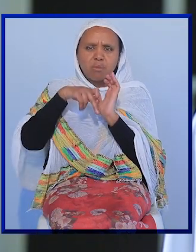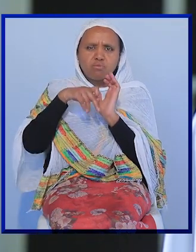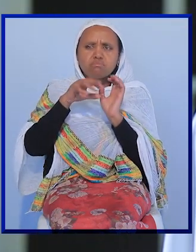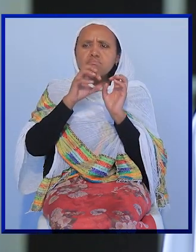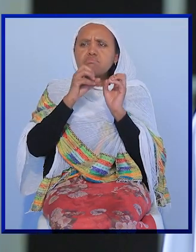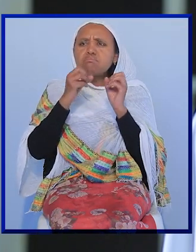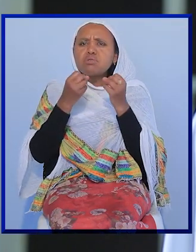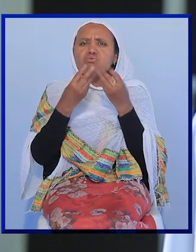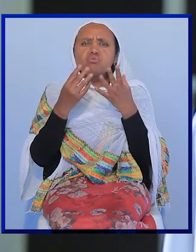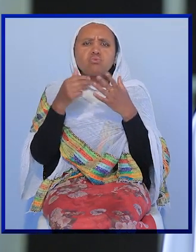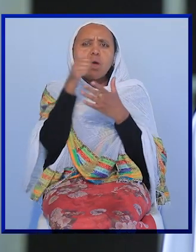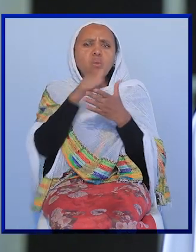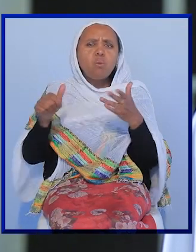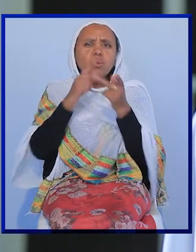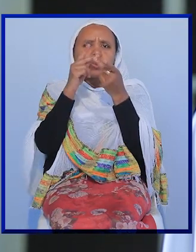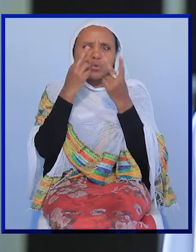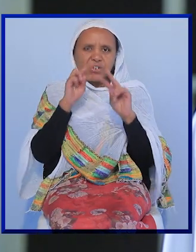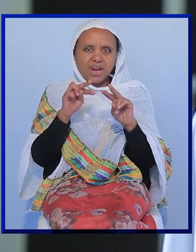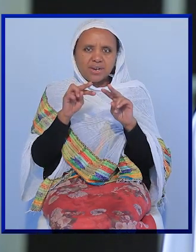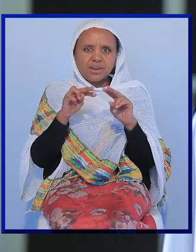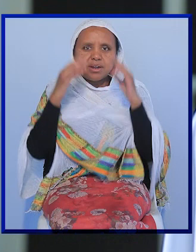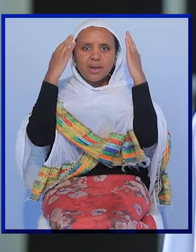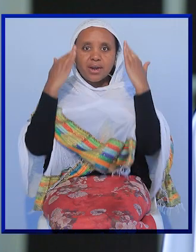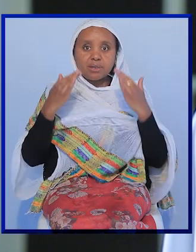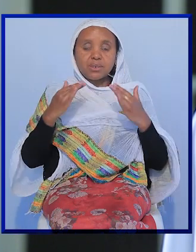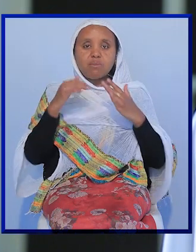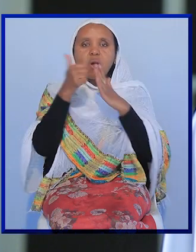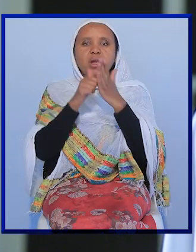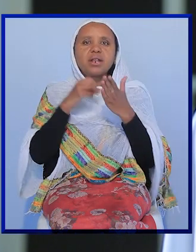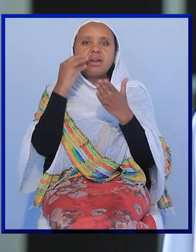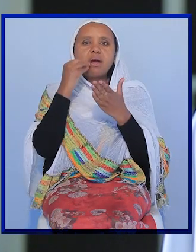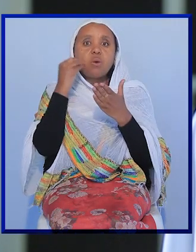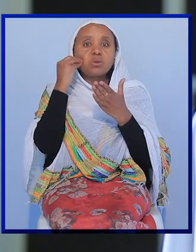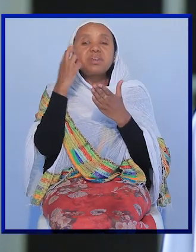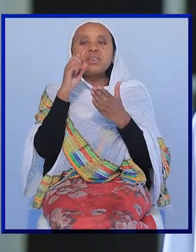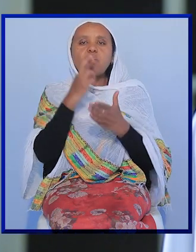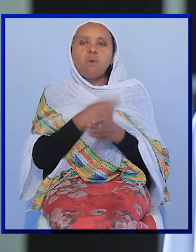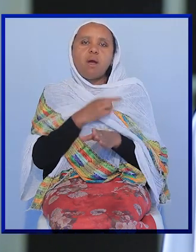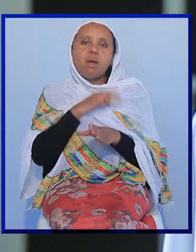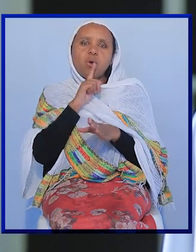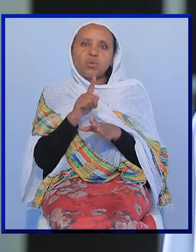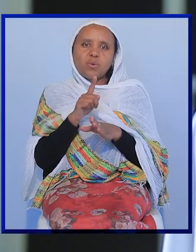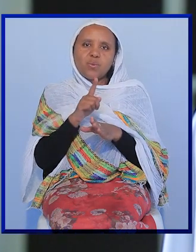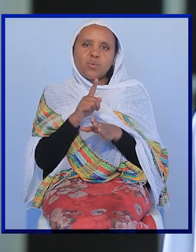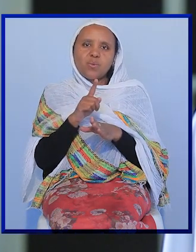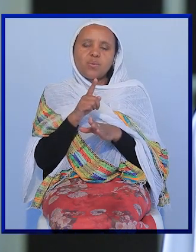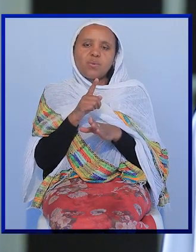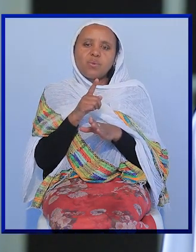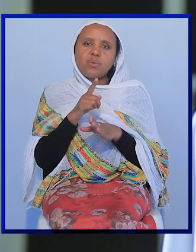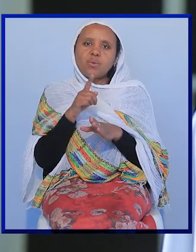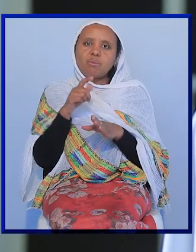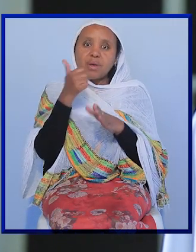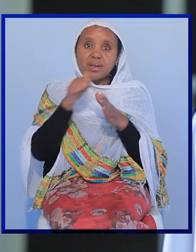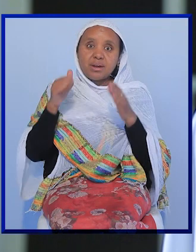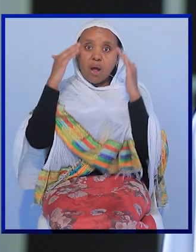ብዙ ግሪን ሃውሶችን እናያለን አይደል? ለነፍስ ደግሞ ግሪን ሃውሷ ምንድነው? ሃይማኖት ነው። በእውነት ሃይማኖት ልክ በግሪን